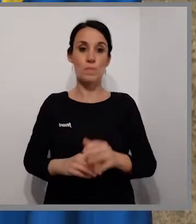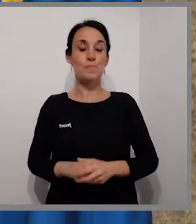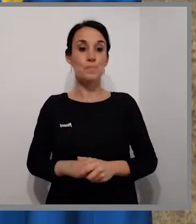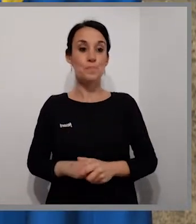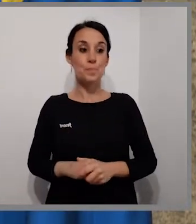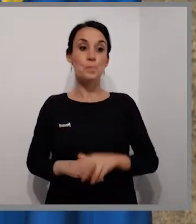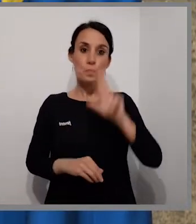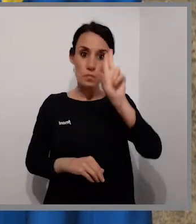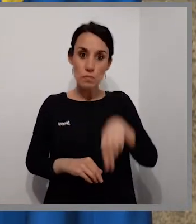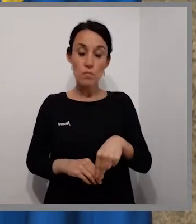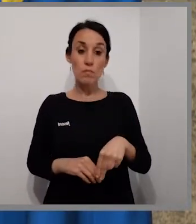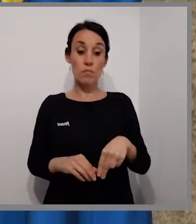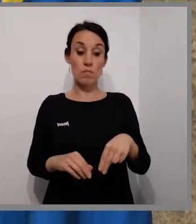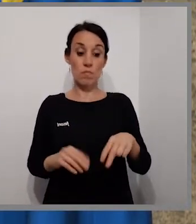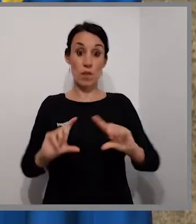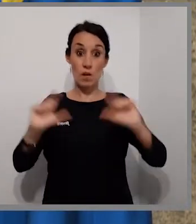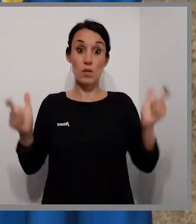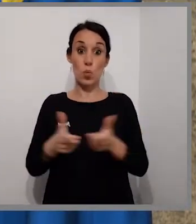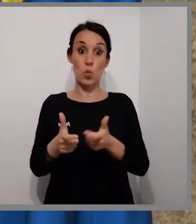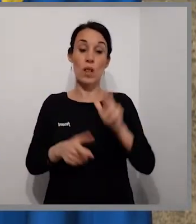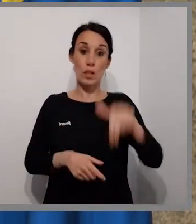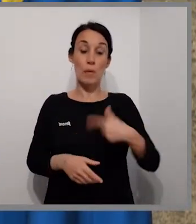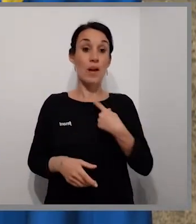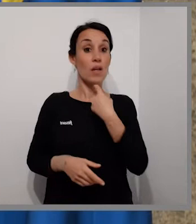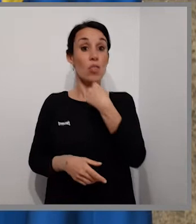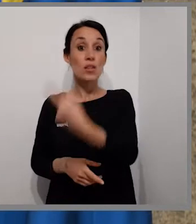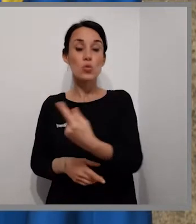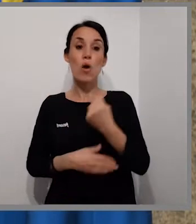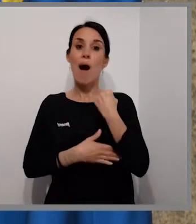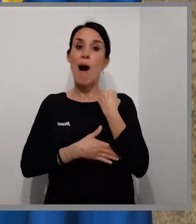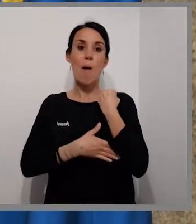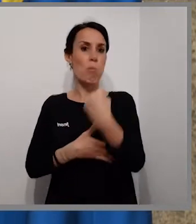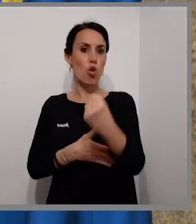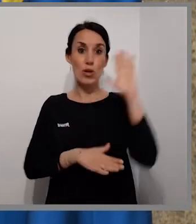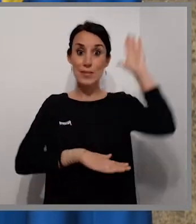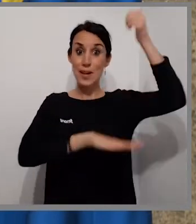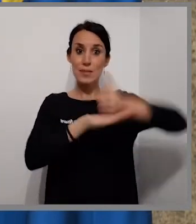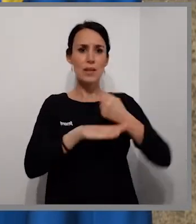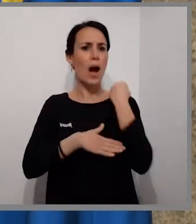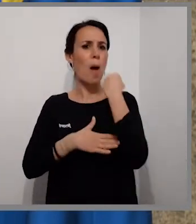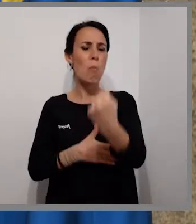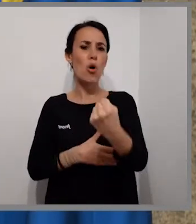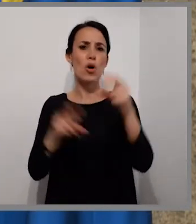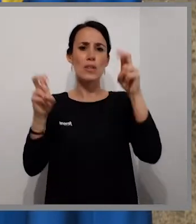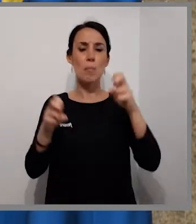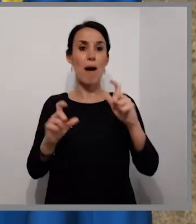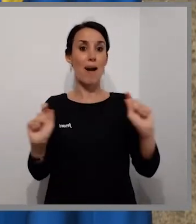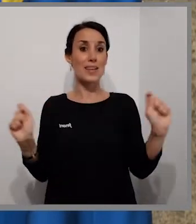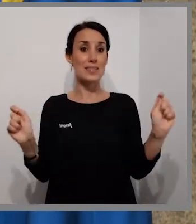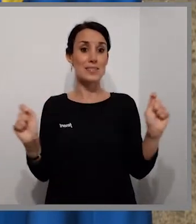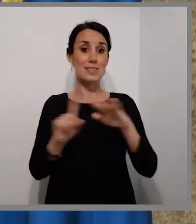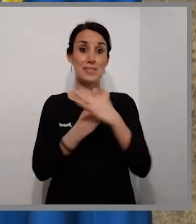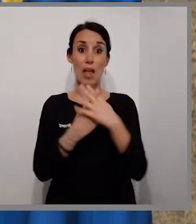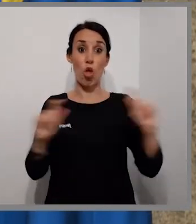He manifestat també en aquesta conferència el suport de la Generalitat a l'ampliació de